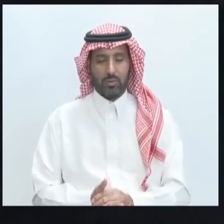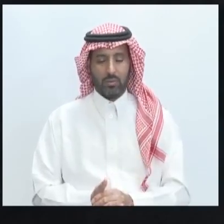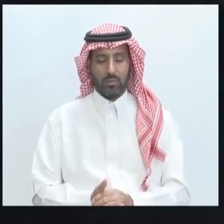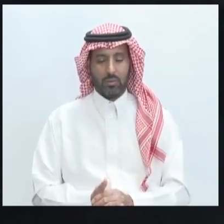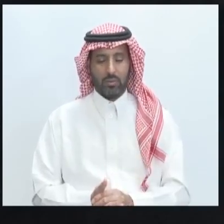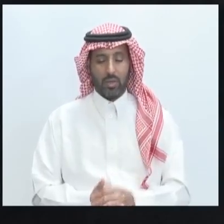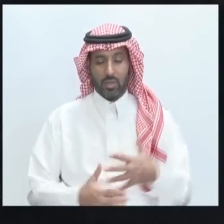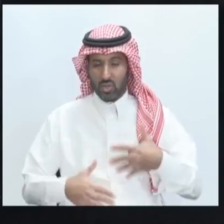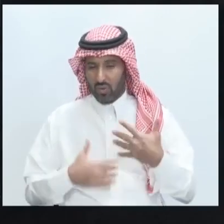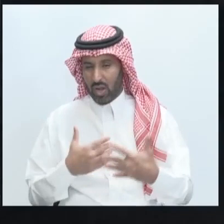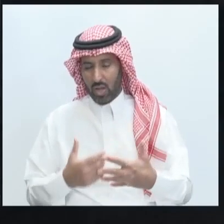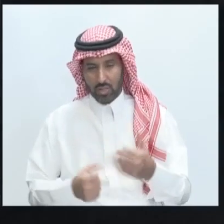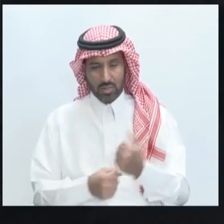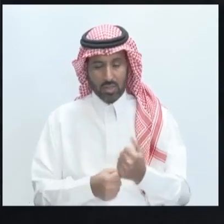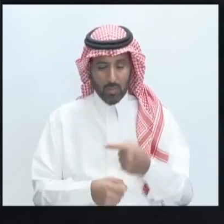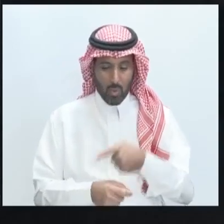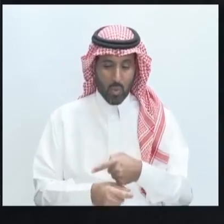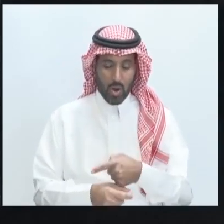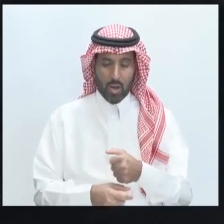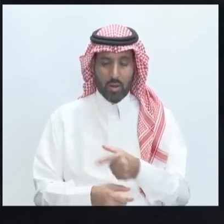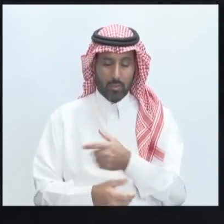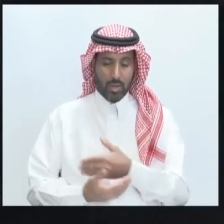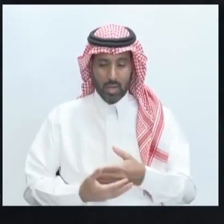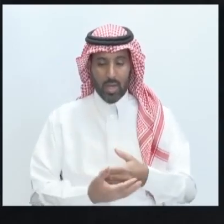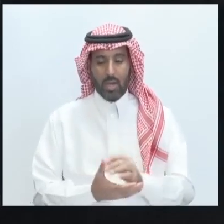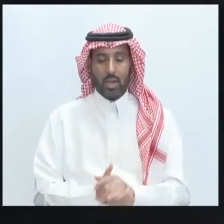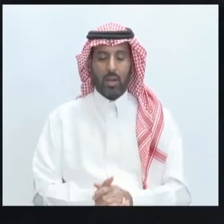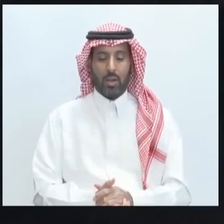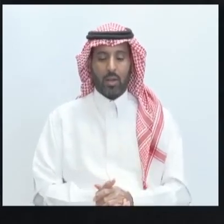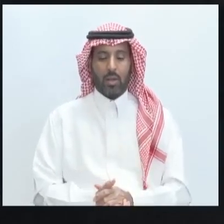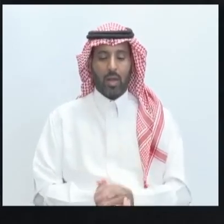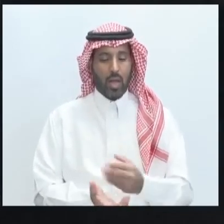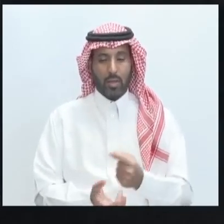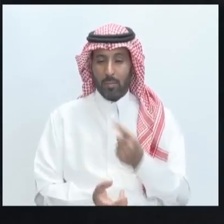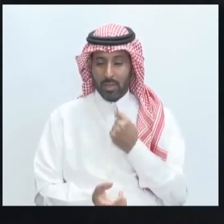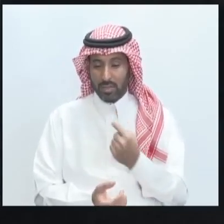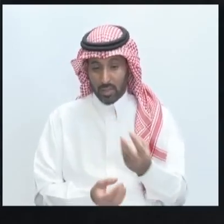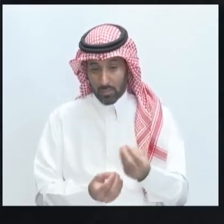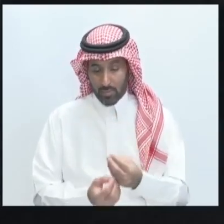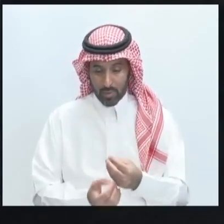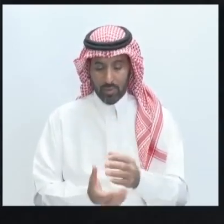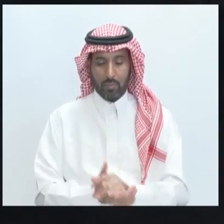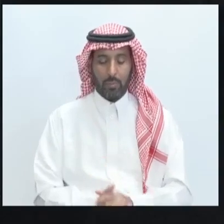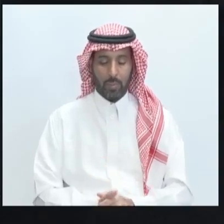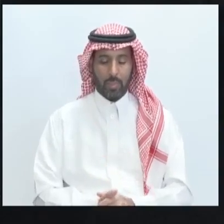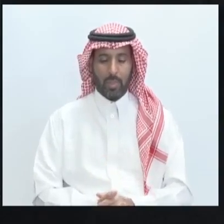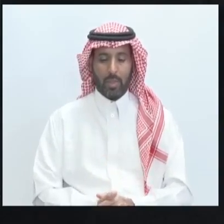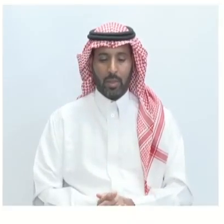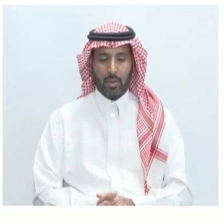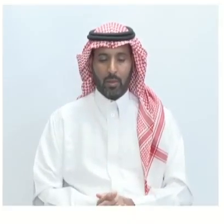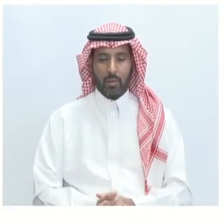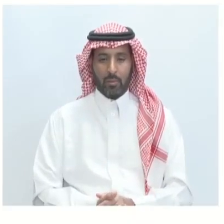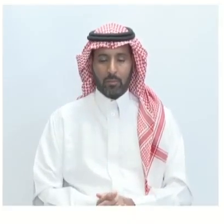هي انفعال لما هو عليه من حاله عدم تلبيه حاجاته الاساسيه